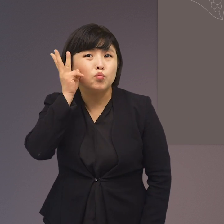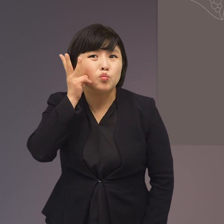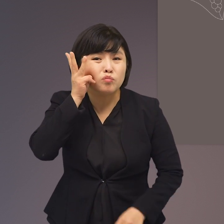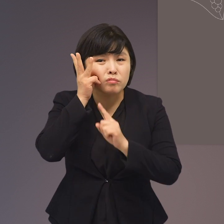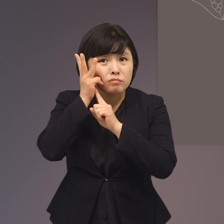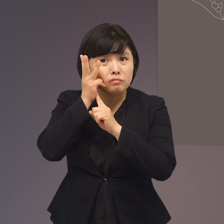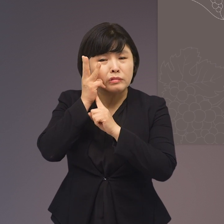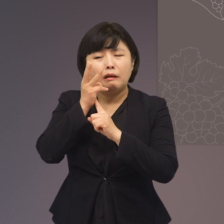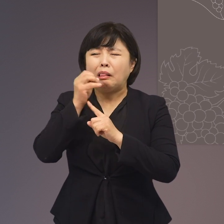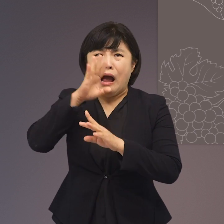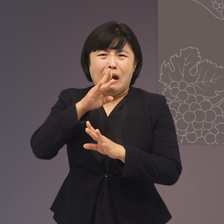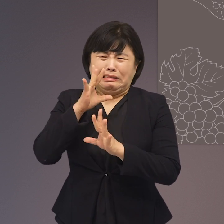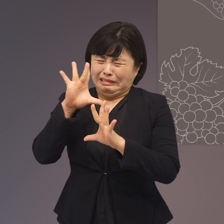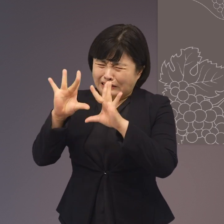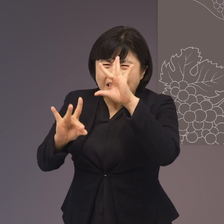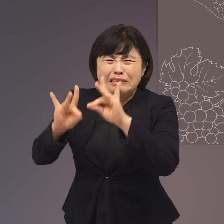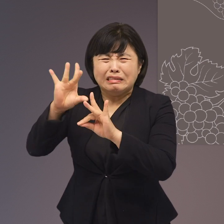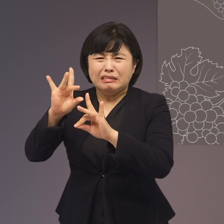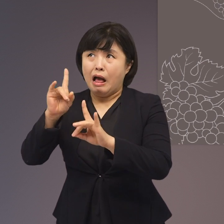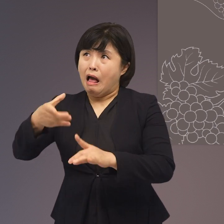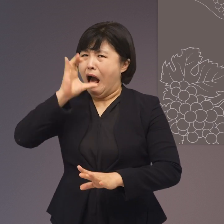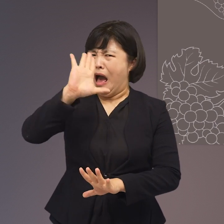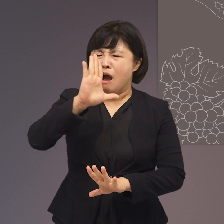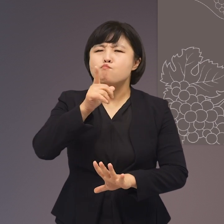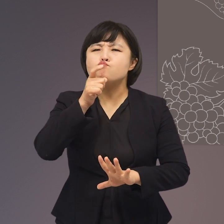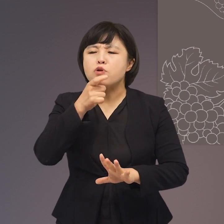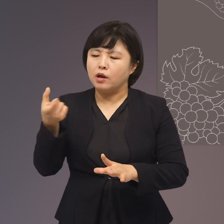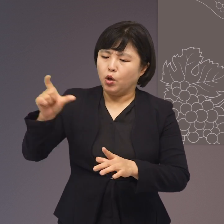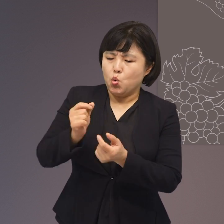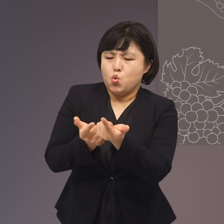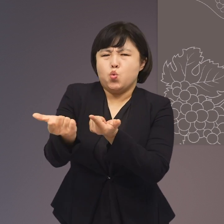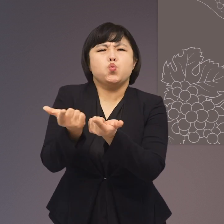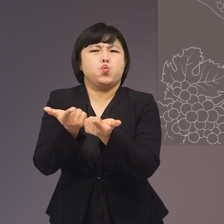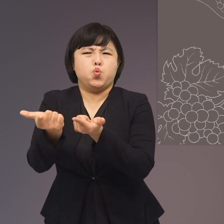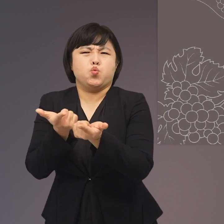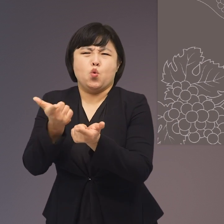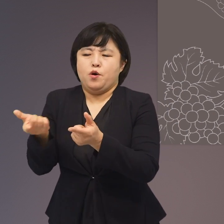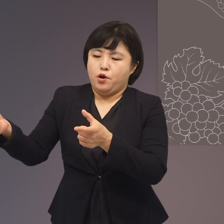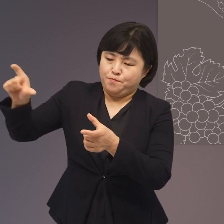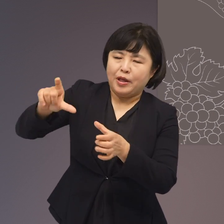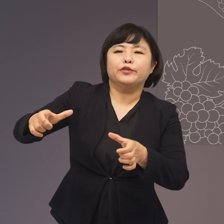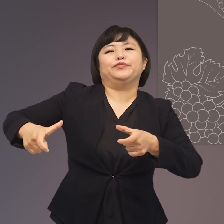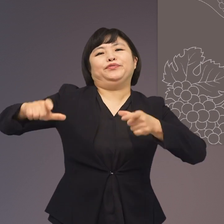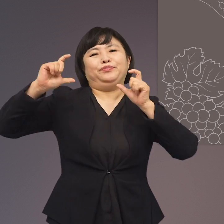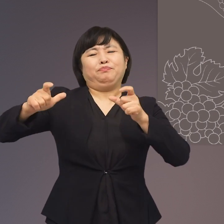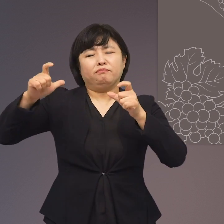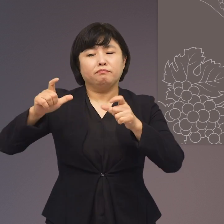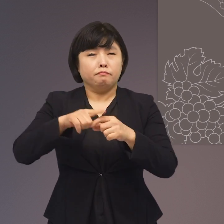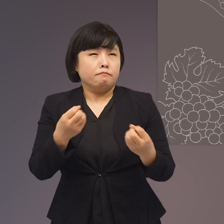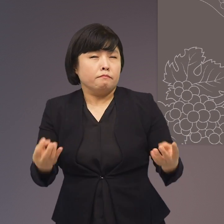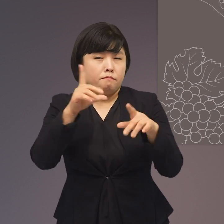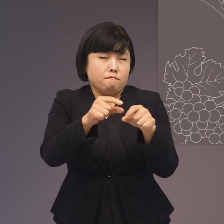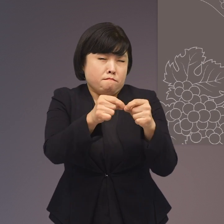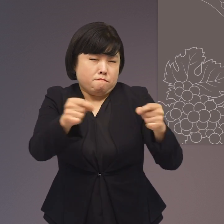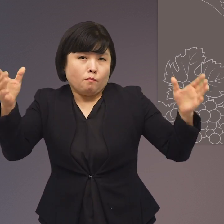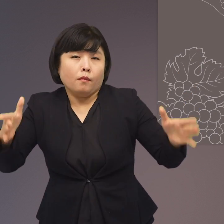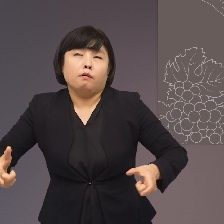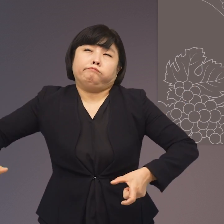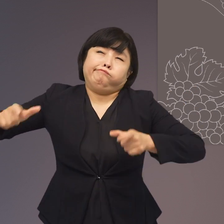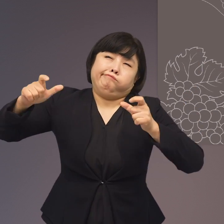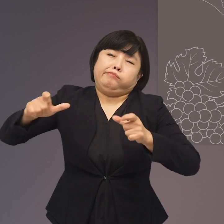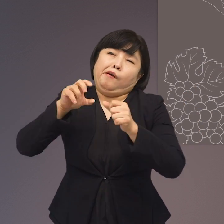당시의 와인은 원액에 원하는 만큼 물을 섞어서 농도를 조정해서 마셨기 때문에 긴 시간 동안